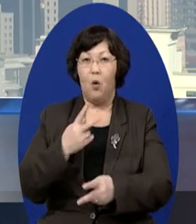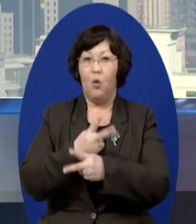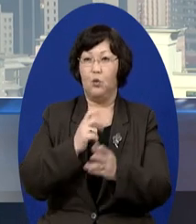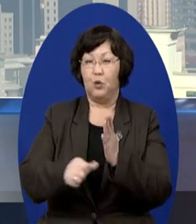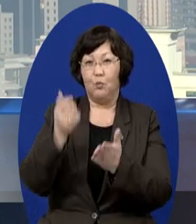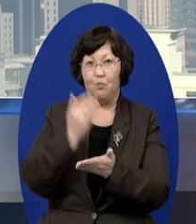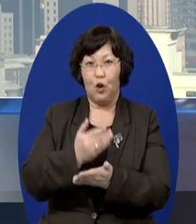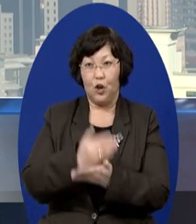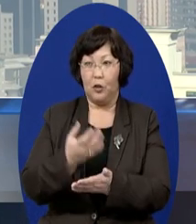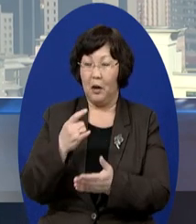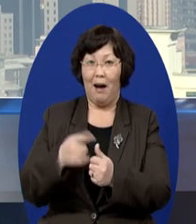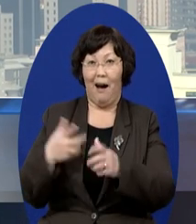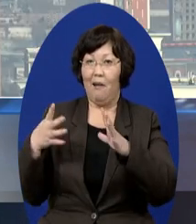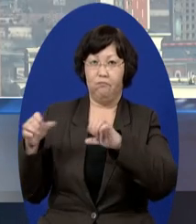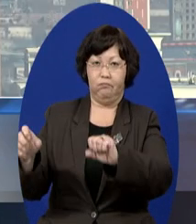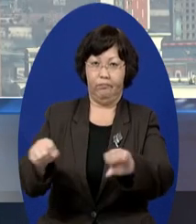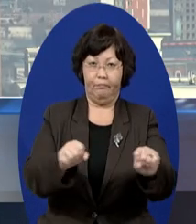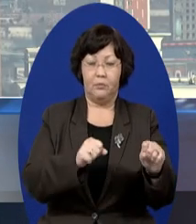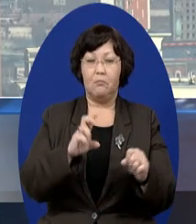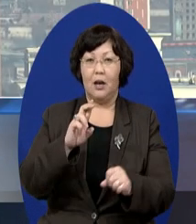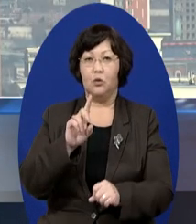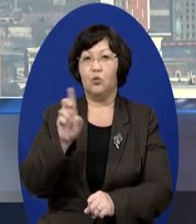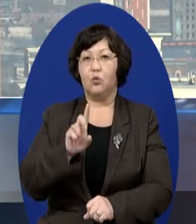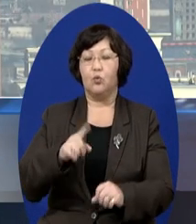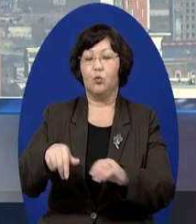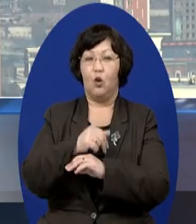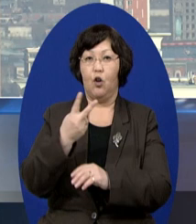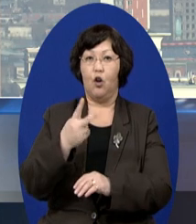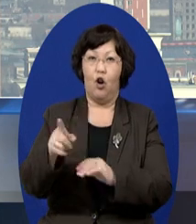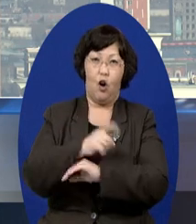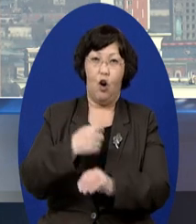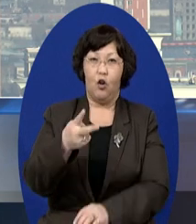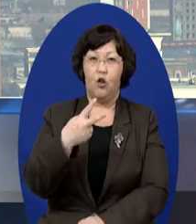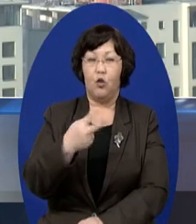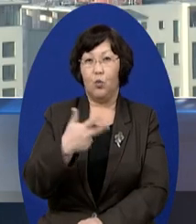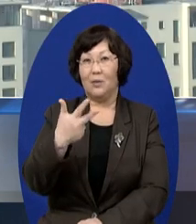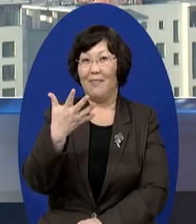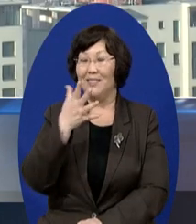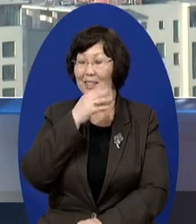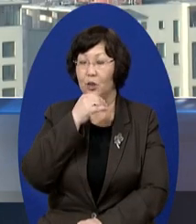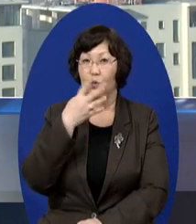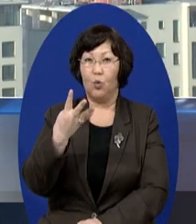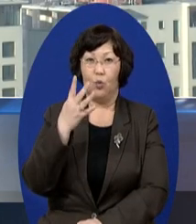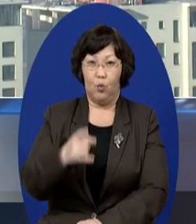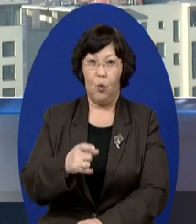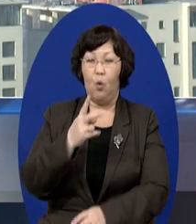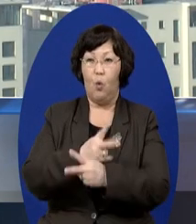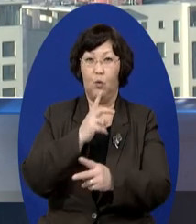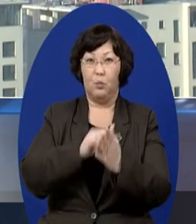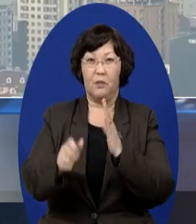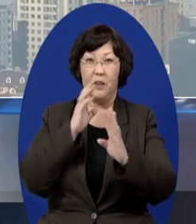газрыг илрүүлжээ. Баянзүрх дүүргийн 2 дугаар хорооны нутаг дэвсгэрт 22-35 насны 4 иргэн хууль бус цахим хаяг